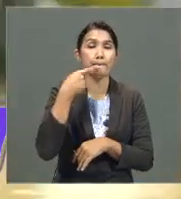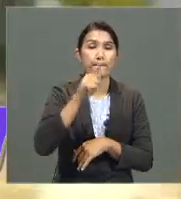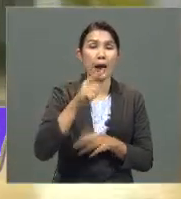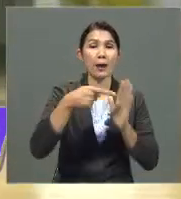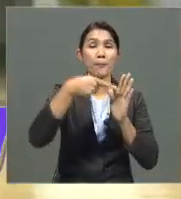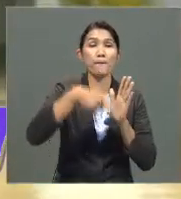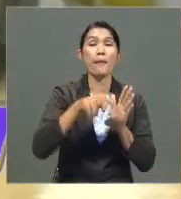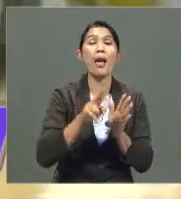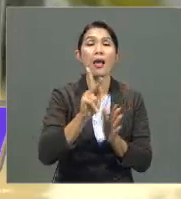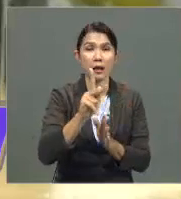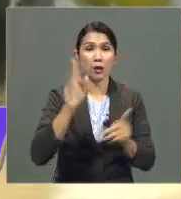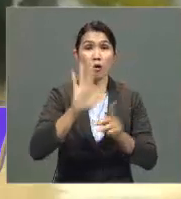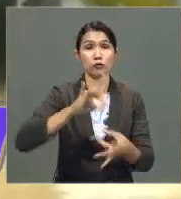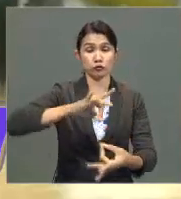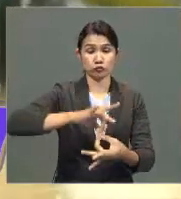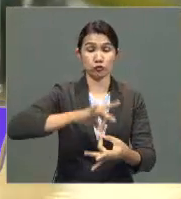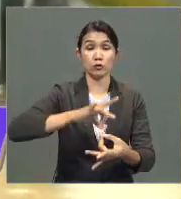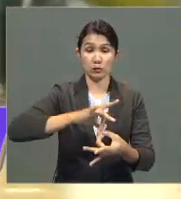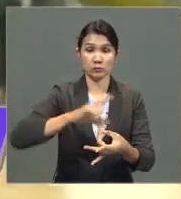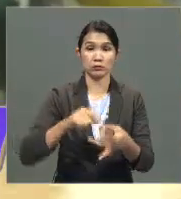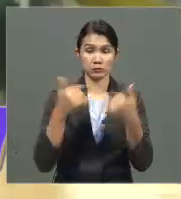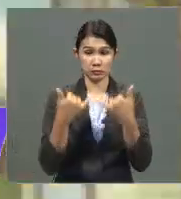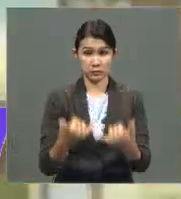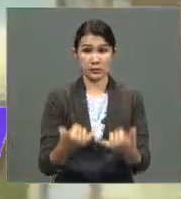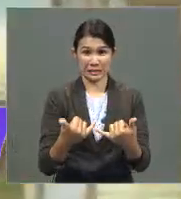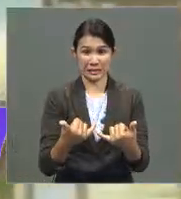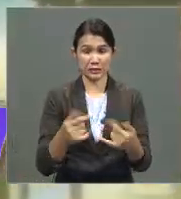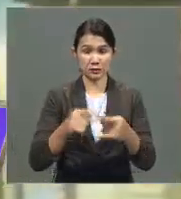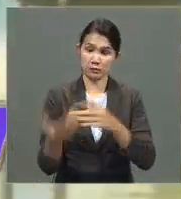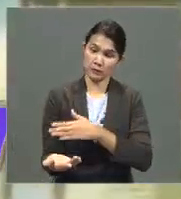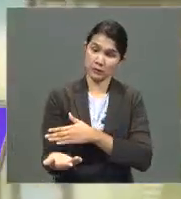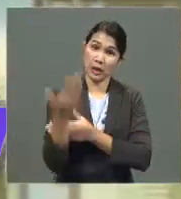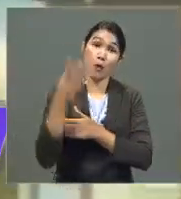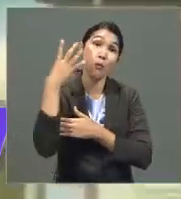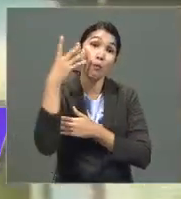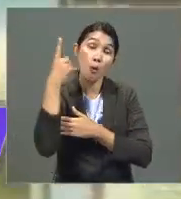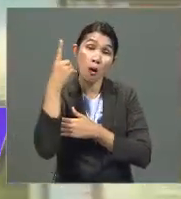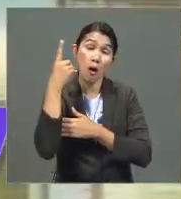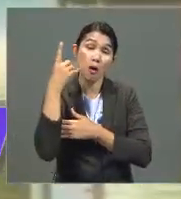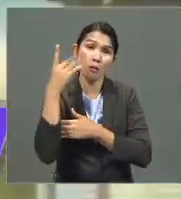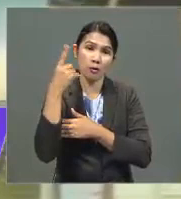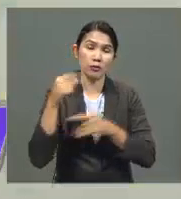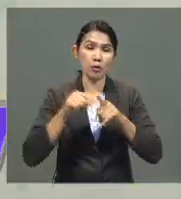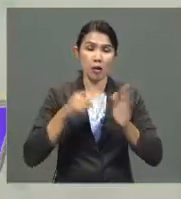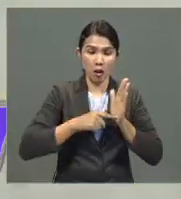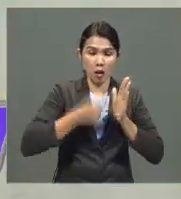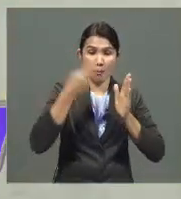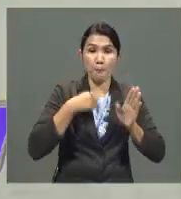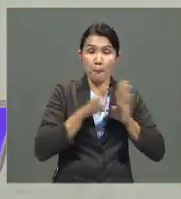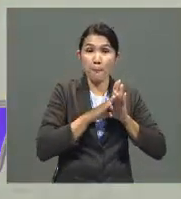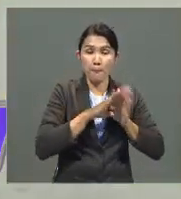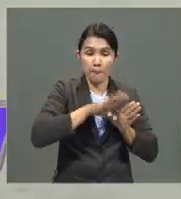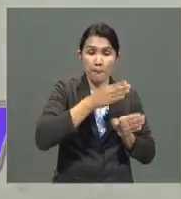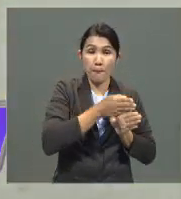อำเภอเมืองจังหวัดสุโขทัยซึ่งในขณะนี้เองนะครับตั้งแต่ช่วงเช้าของเมื่อวานนี้ที่ผ่านมาตั้งแต่ประตูระบายน้ำ